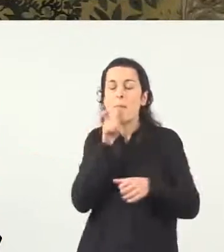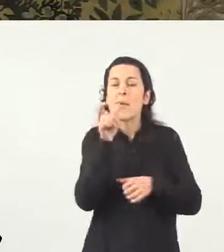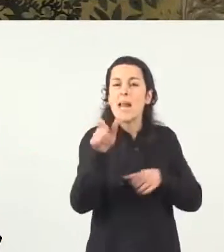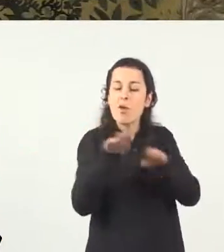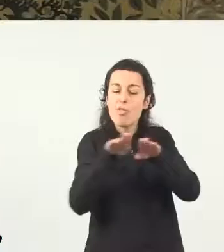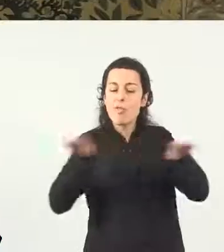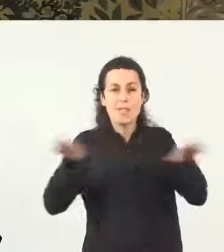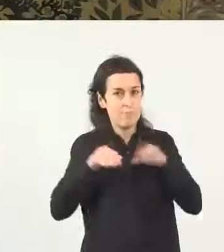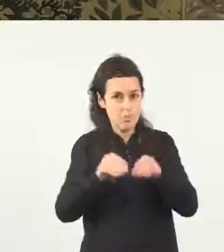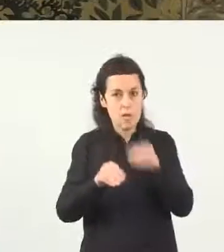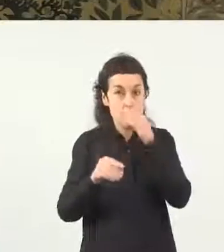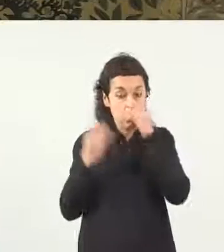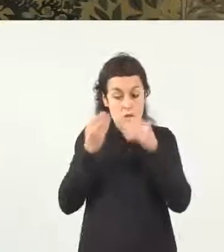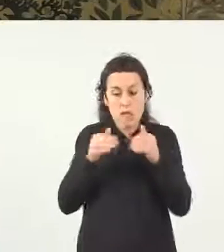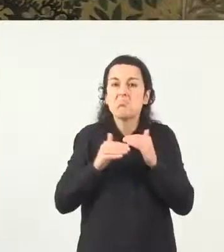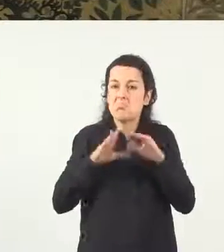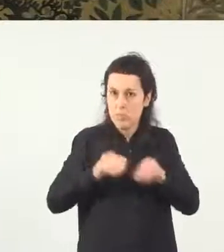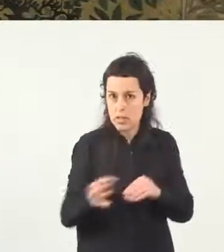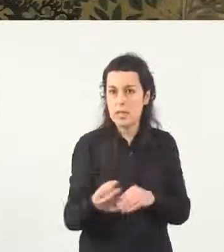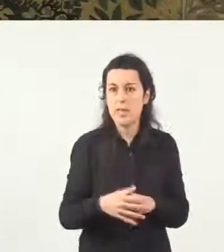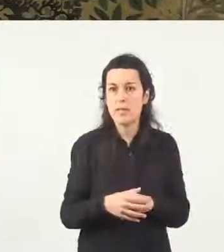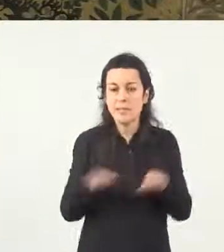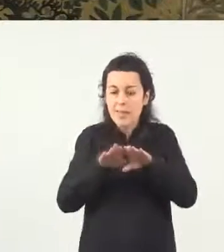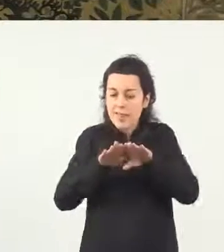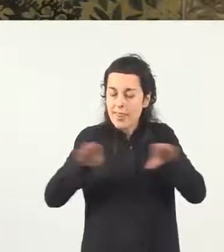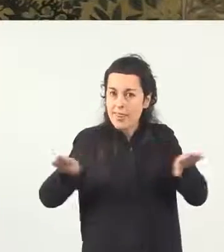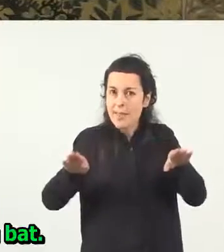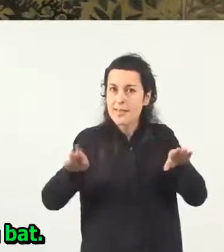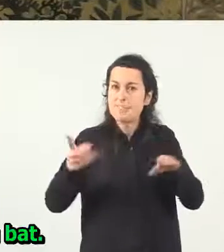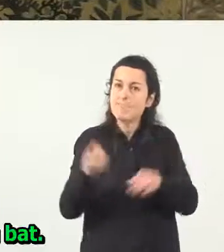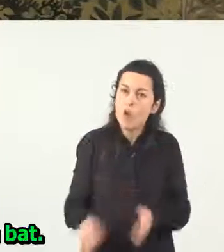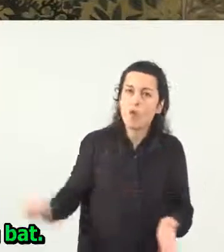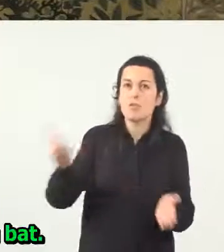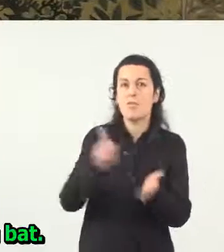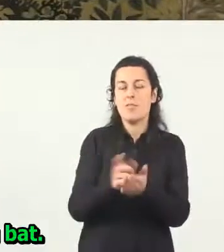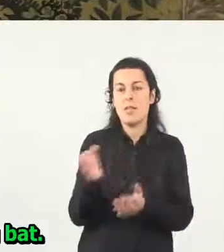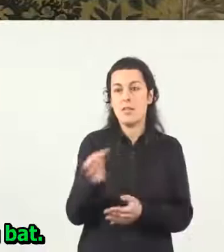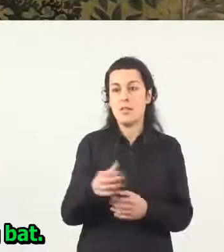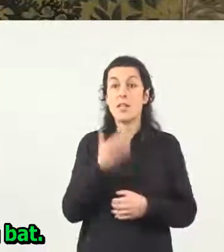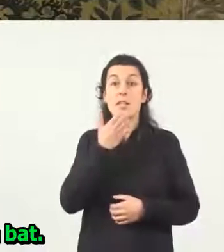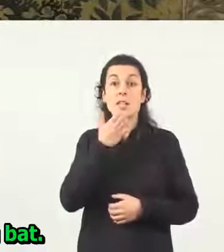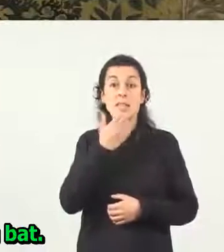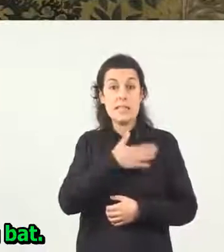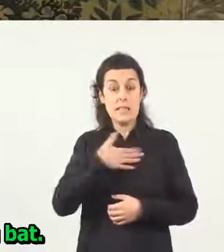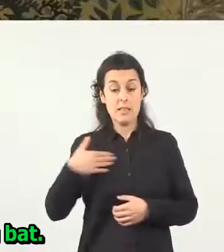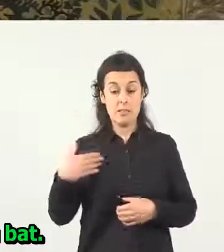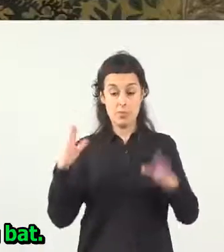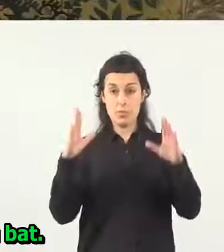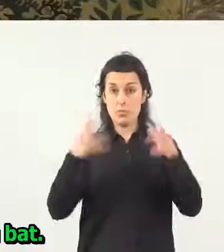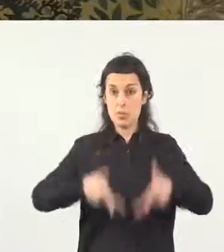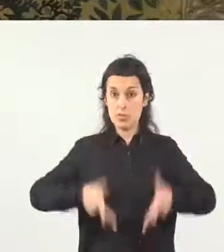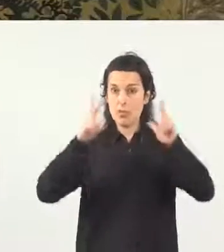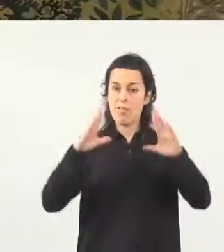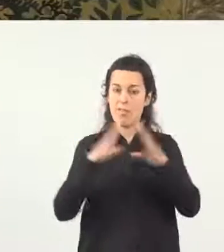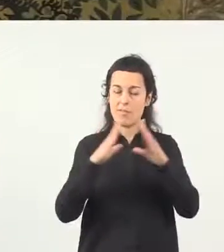eta nik uste dut erabili behar dugula, horizontaltasuna ere rekuperatzeko leku bat. Osea, demokrazia feminista jorratzeko leku